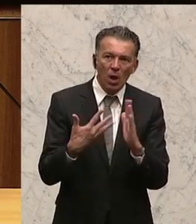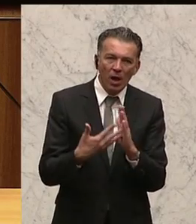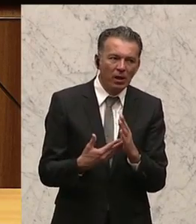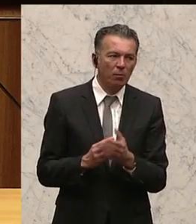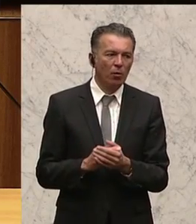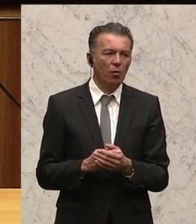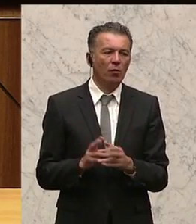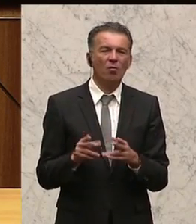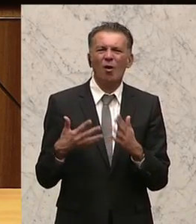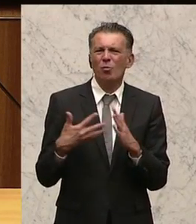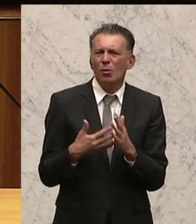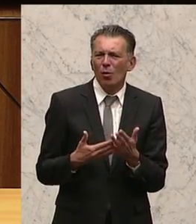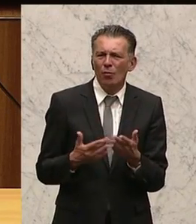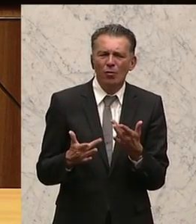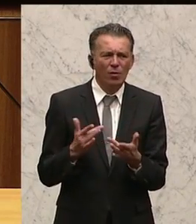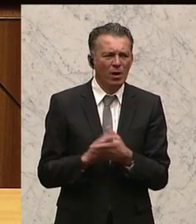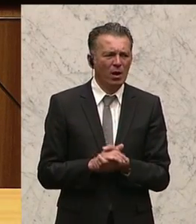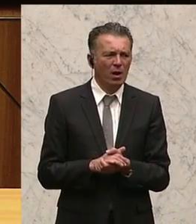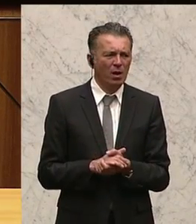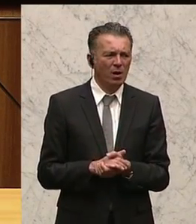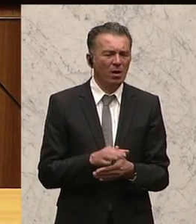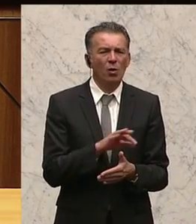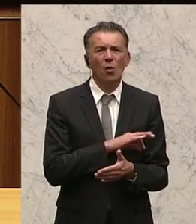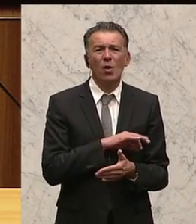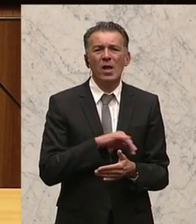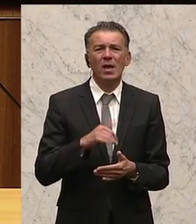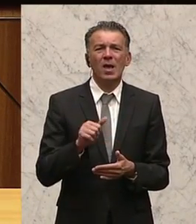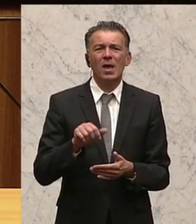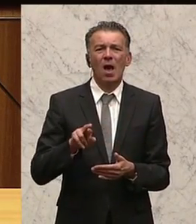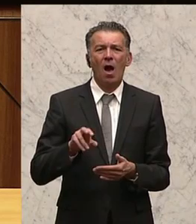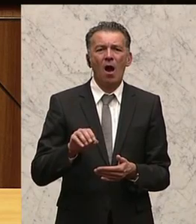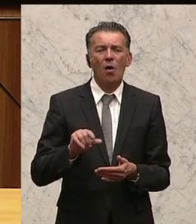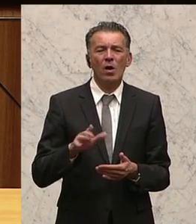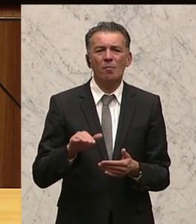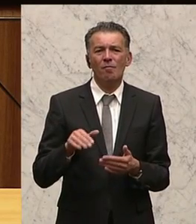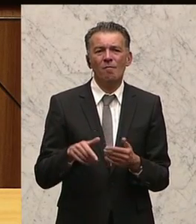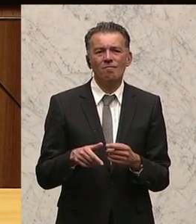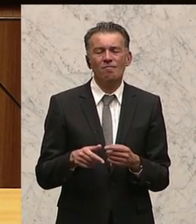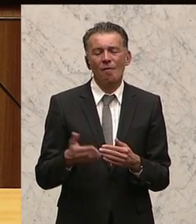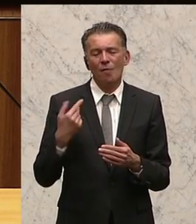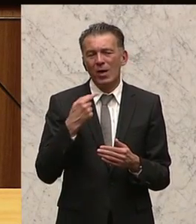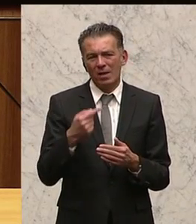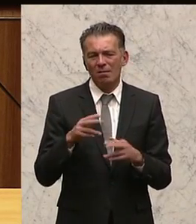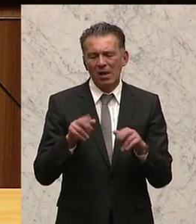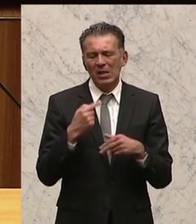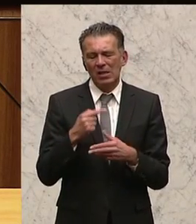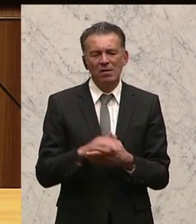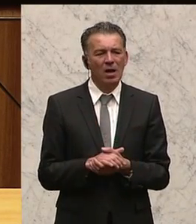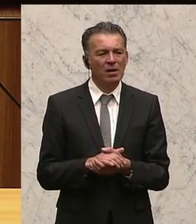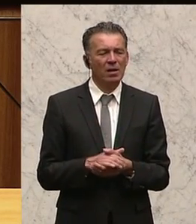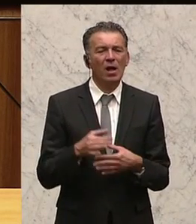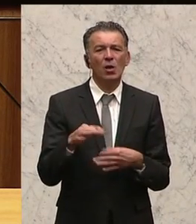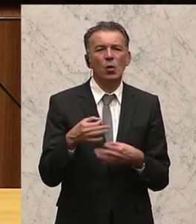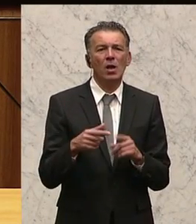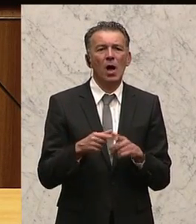und warum der überhaupt geprüft und weil vielleicht bis der kollege jarolim fast richtig oder eigentlich richtig gesagt hat der notar